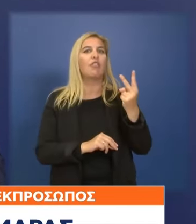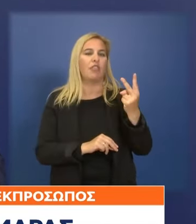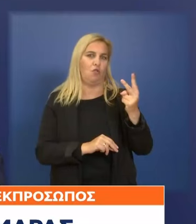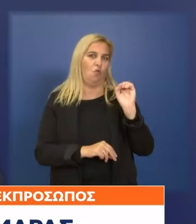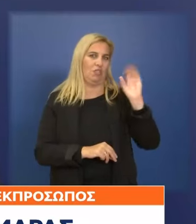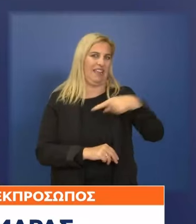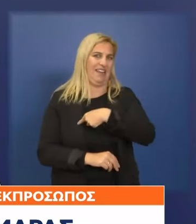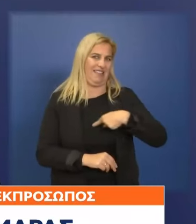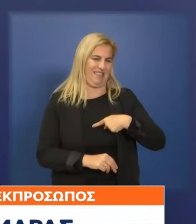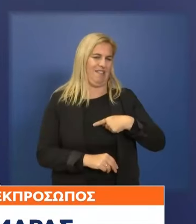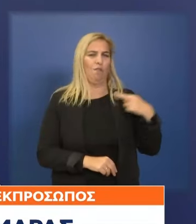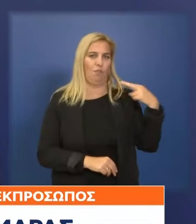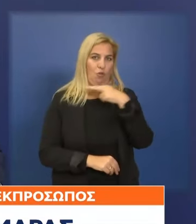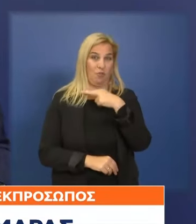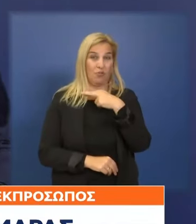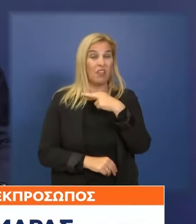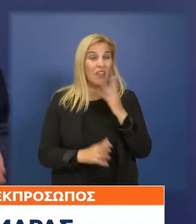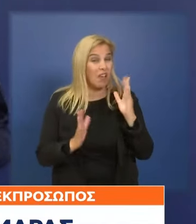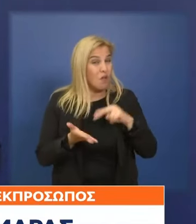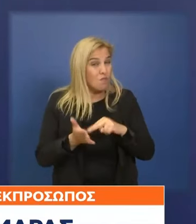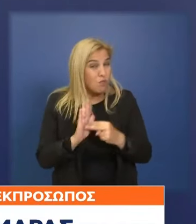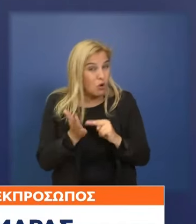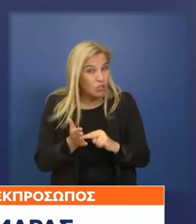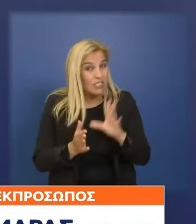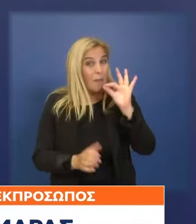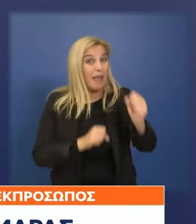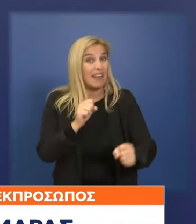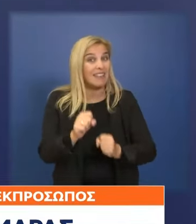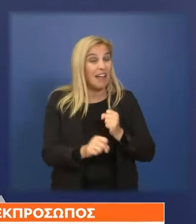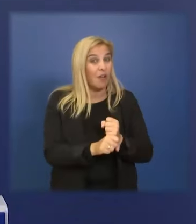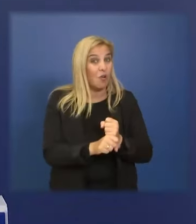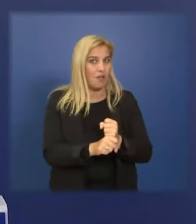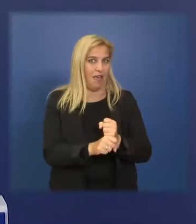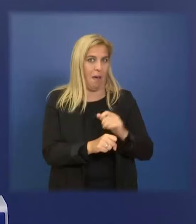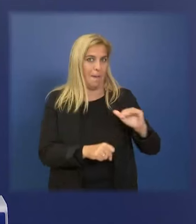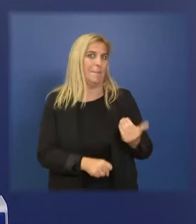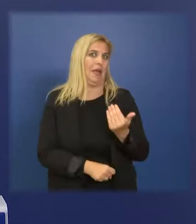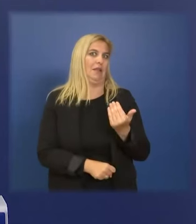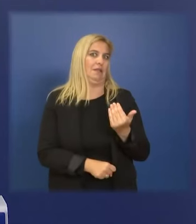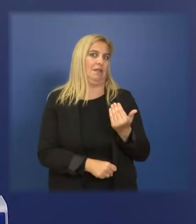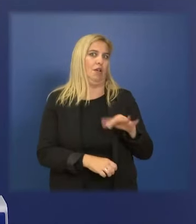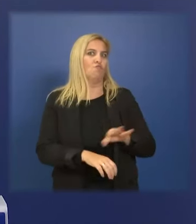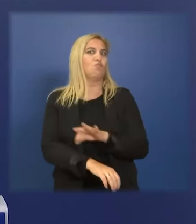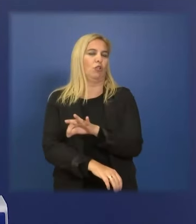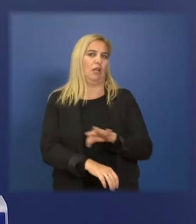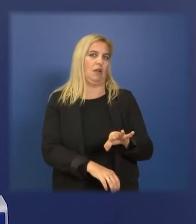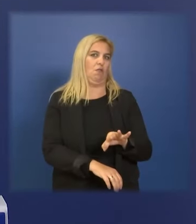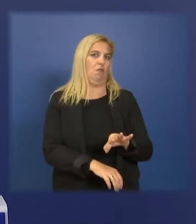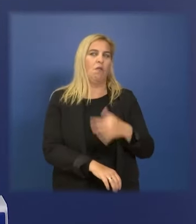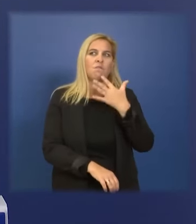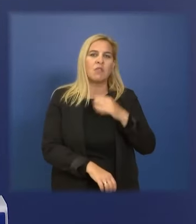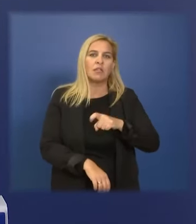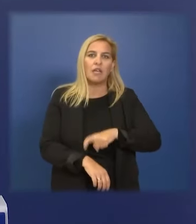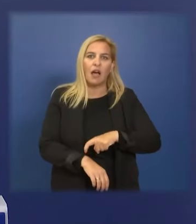να το τονίσουμε αυτό 50 χρόνια μετά έστω και με αυτόν τον τρόπο υπάρχει μία έστω έμμεση αναγνώριση στον